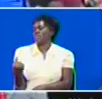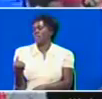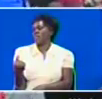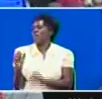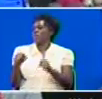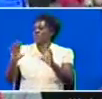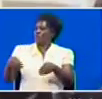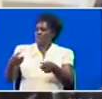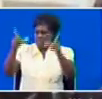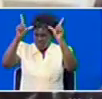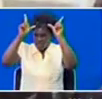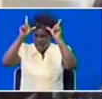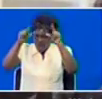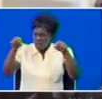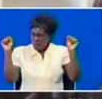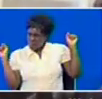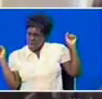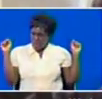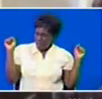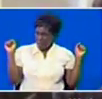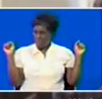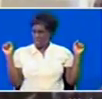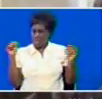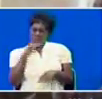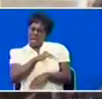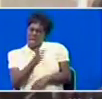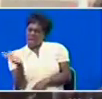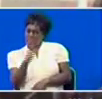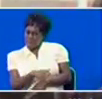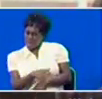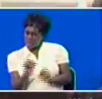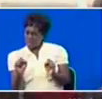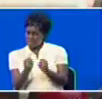kupatia ngombe yako ati Musalia akuchungie? Alafu jiona Arusha ikiwa salama.